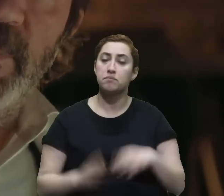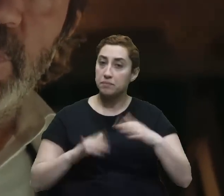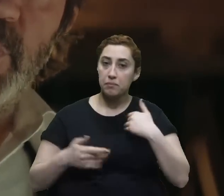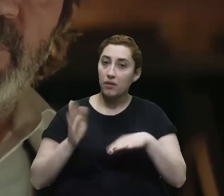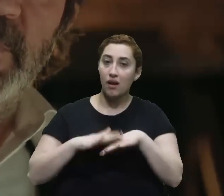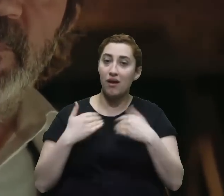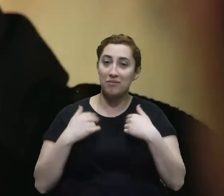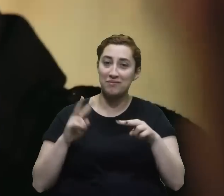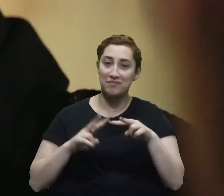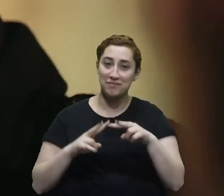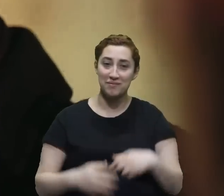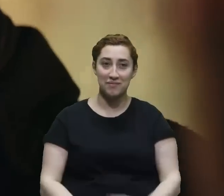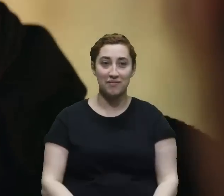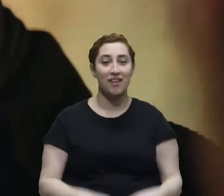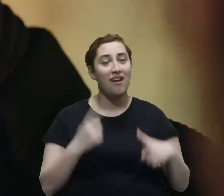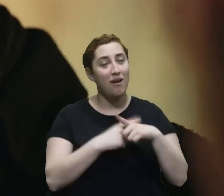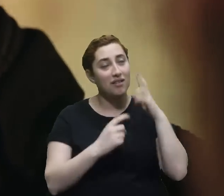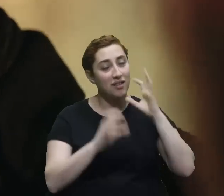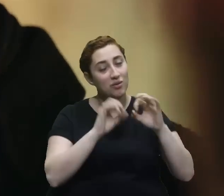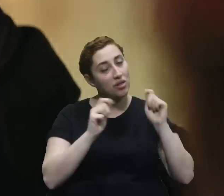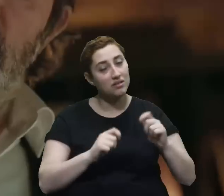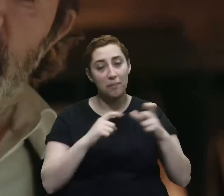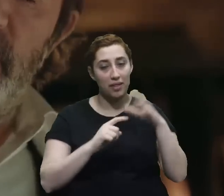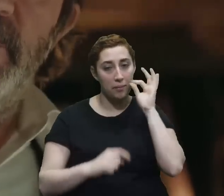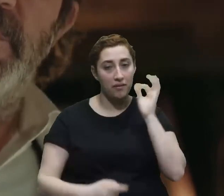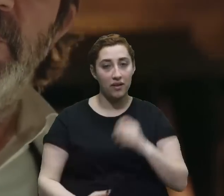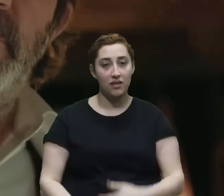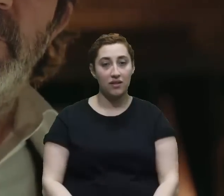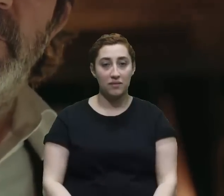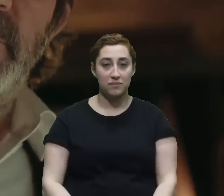Peki ben ne yapıyorum Mustafa? Otelleri dolaş Ethem efendi.